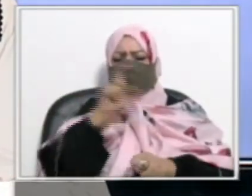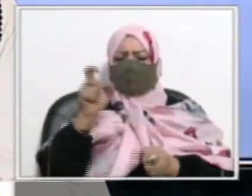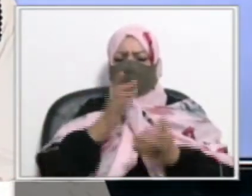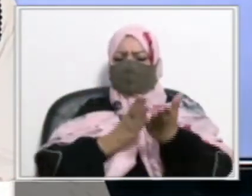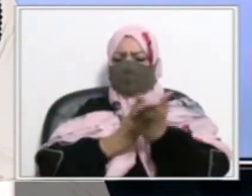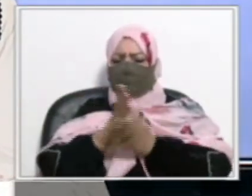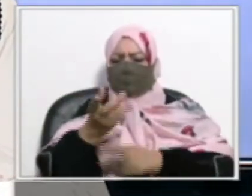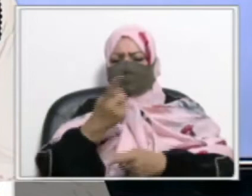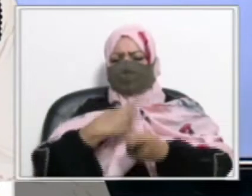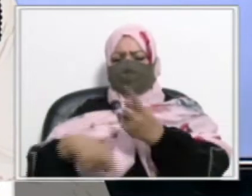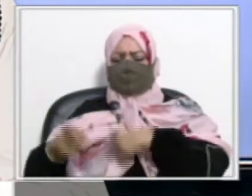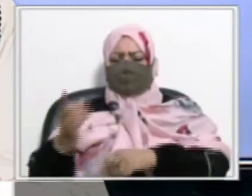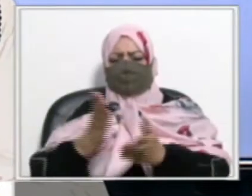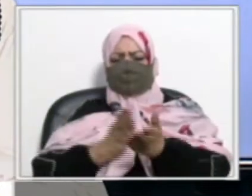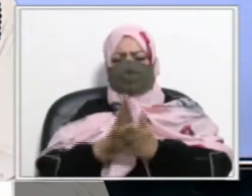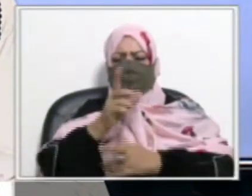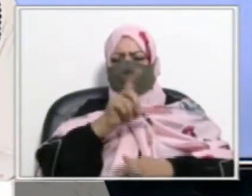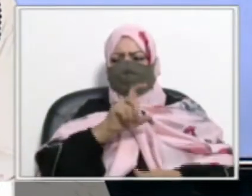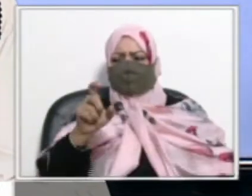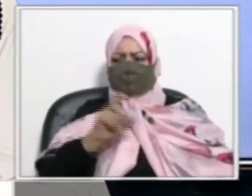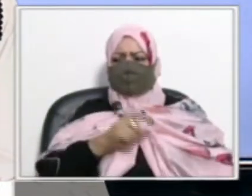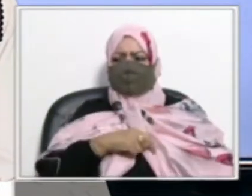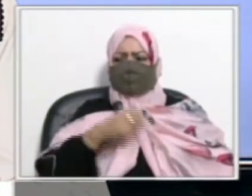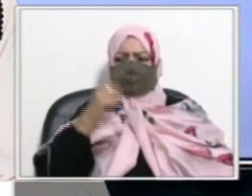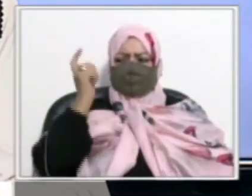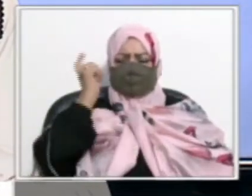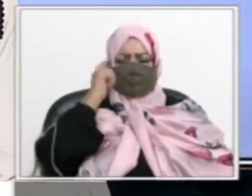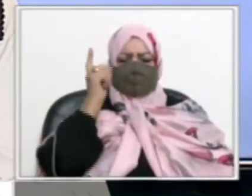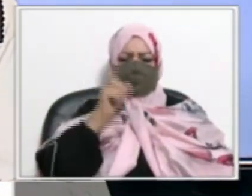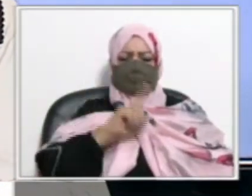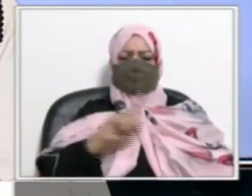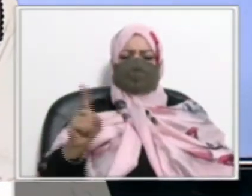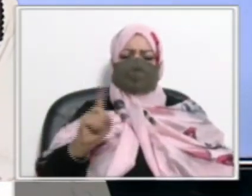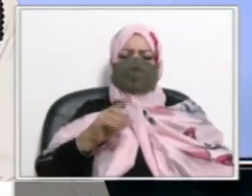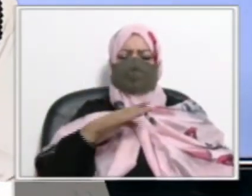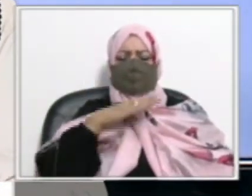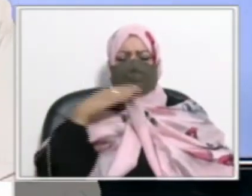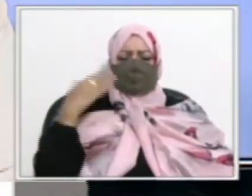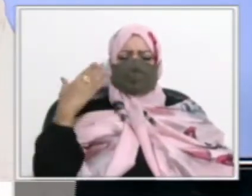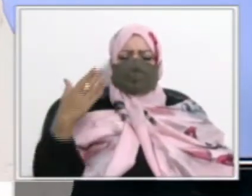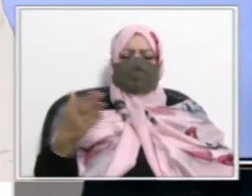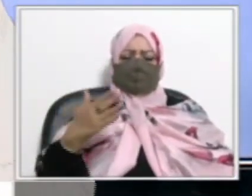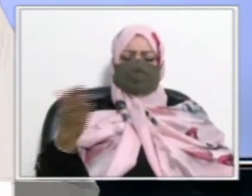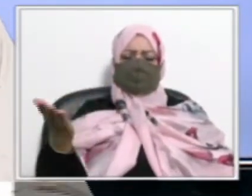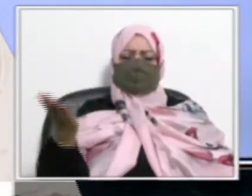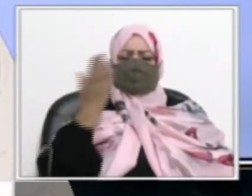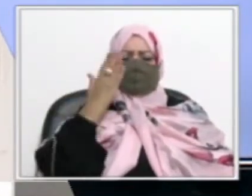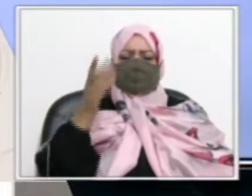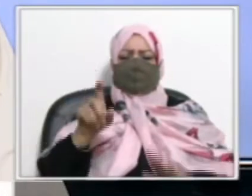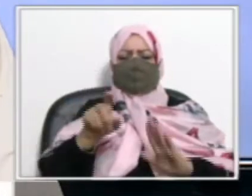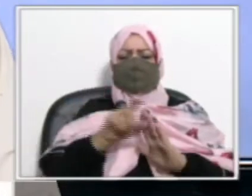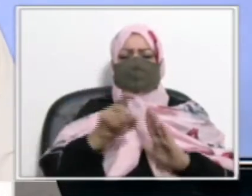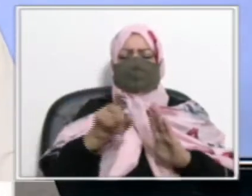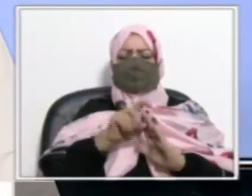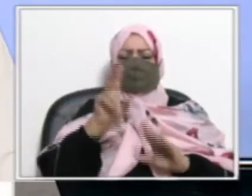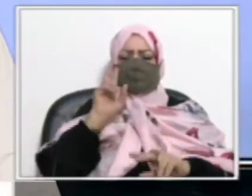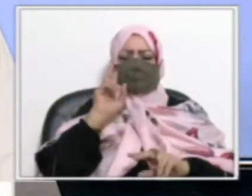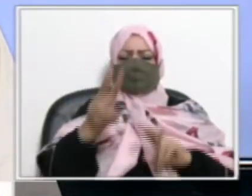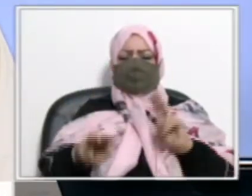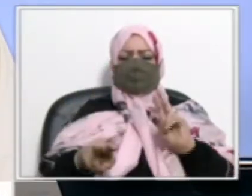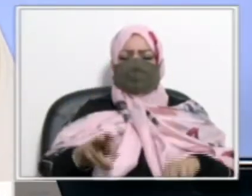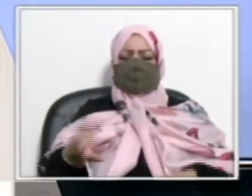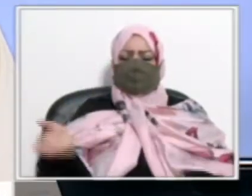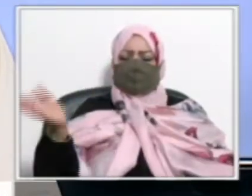الله عز وجل إما بموتك أو بقيام علامات الساعة أو بهلاكك أو بضياع وقت فرصة التوبة، لا ينفع